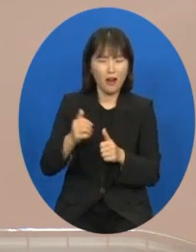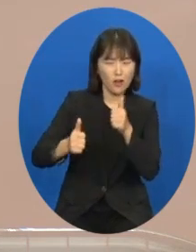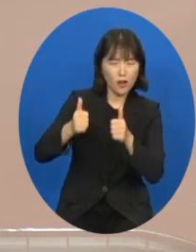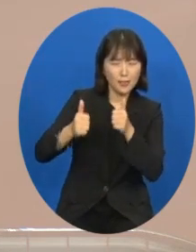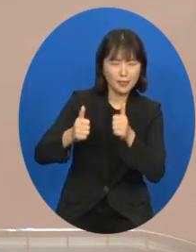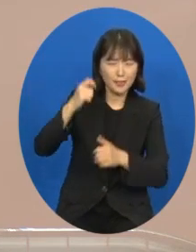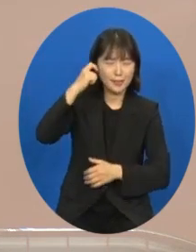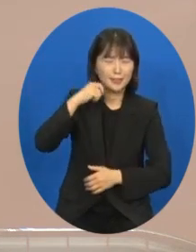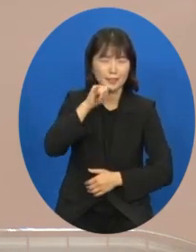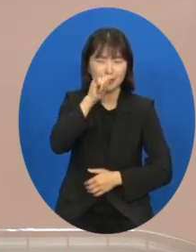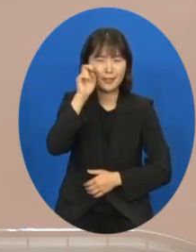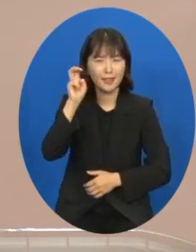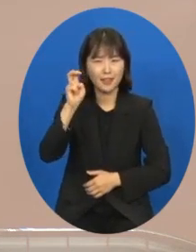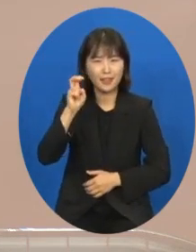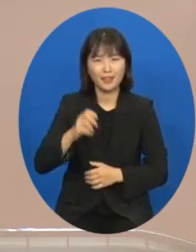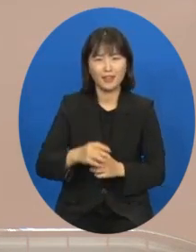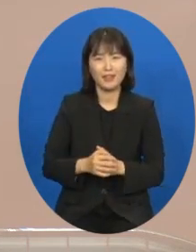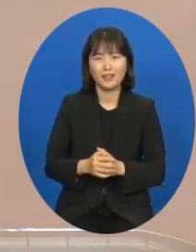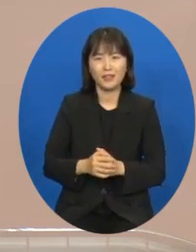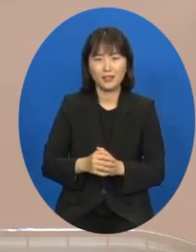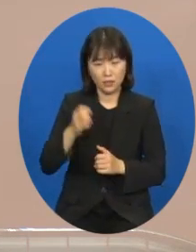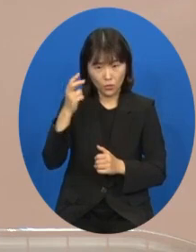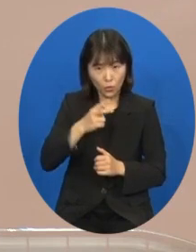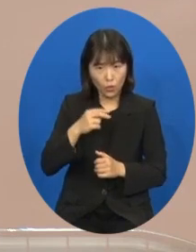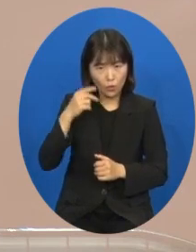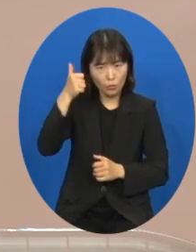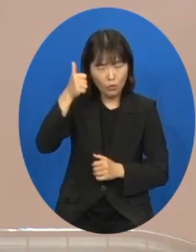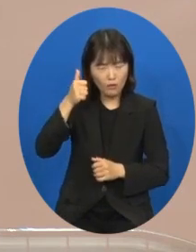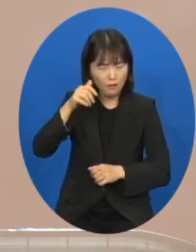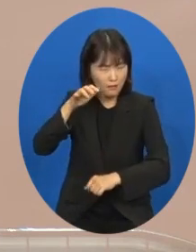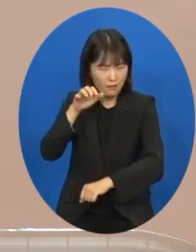것처럼 느껴지는 겁니다. 그런데다가 너무 목회를